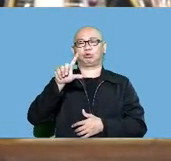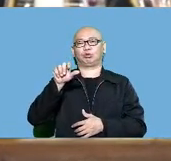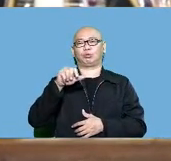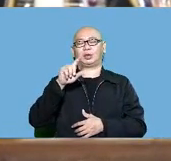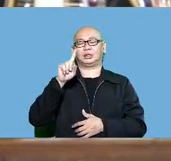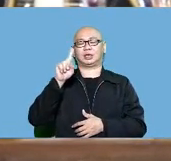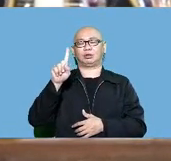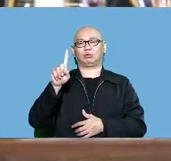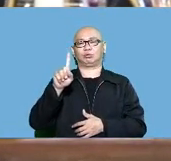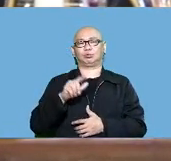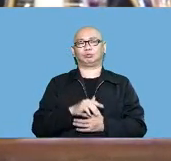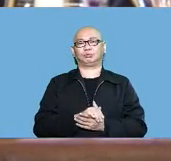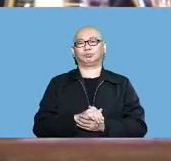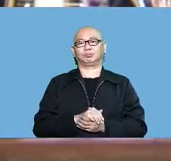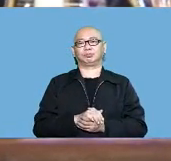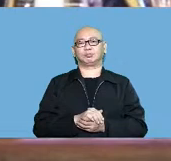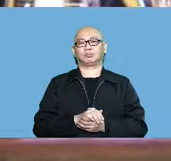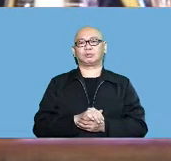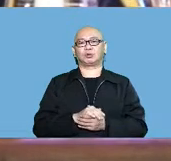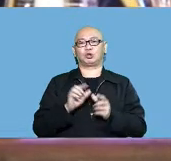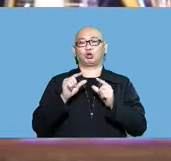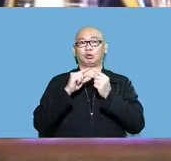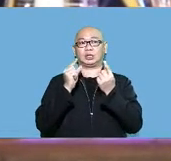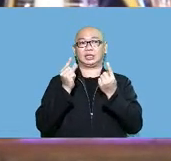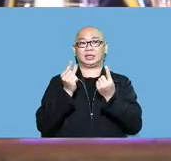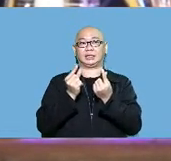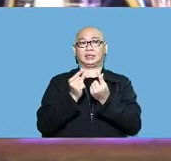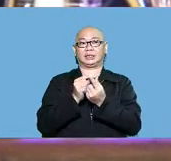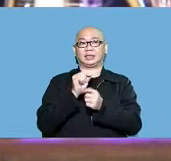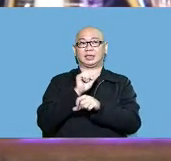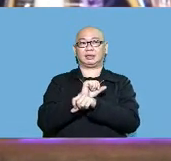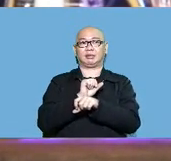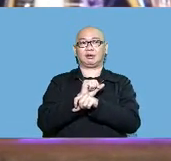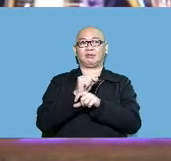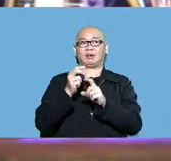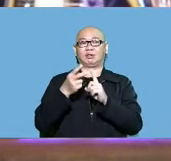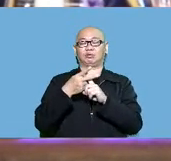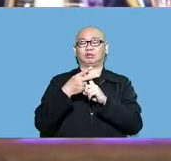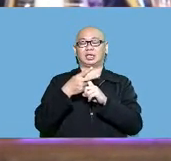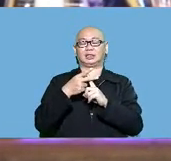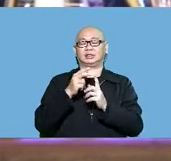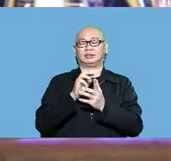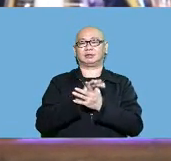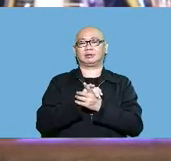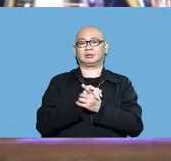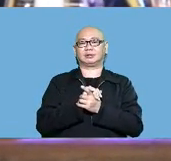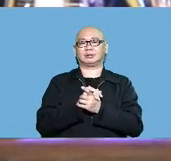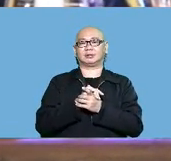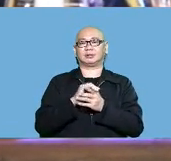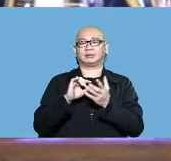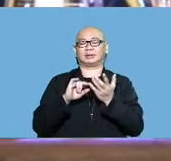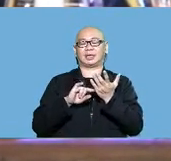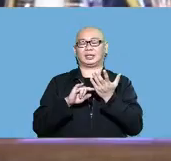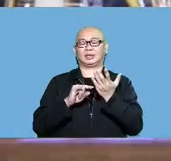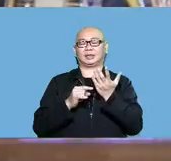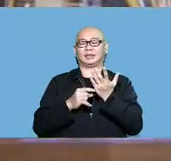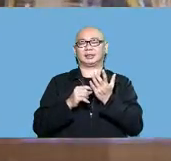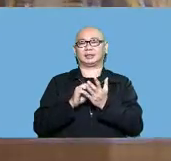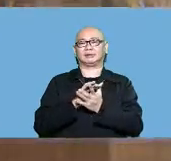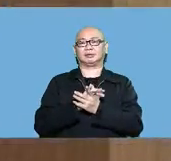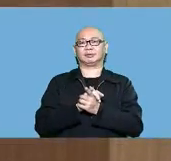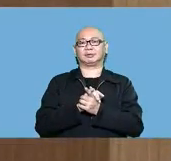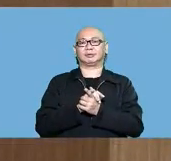877,1. Unit kerja Fakultas Teknik Universitas Negeri Semarang. Kenaikan